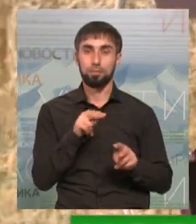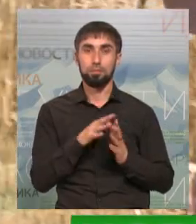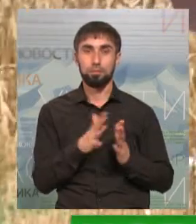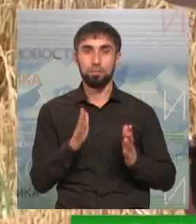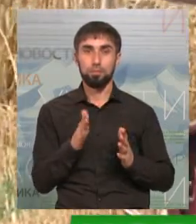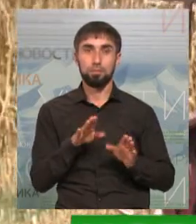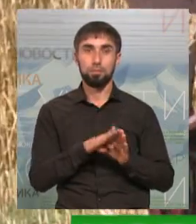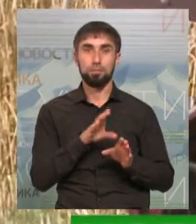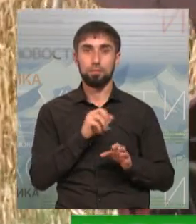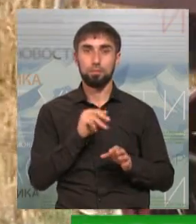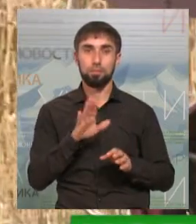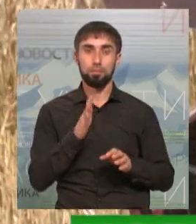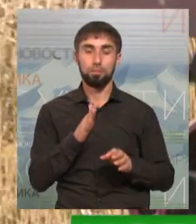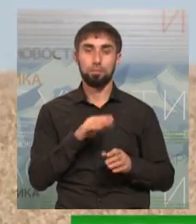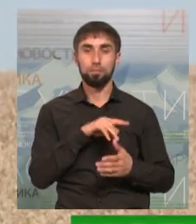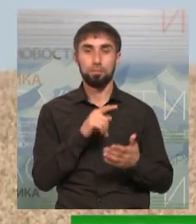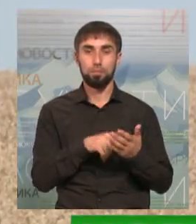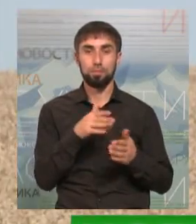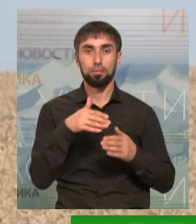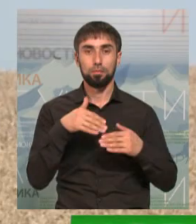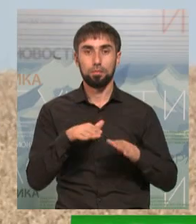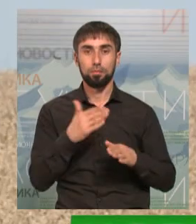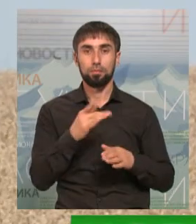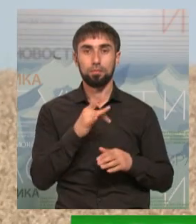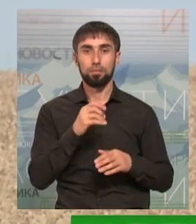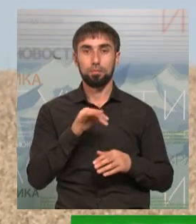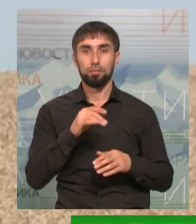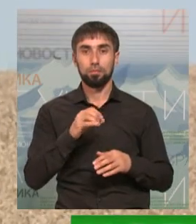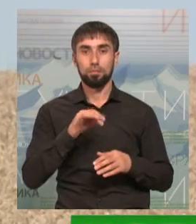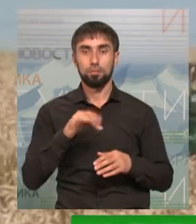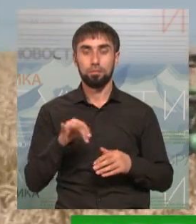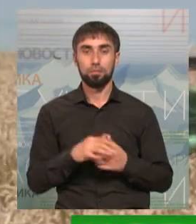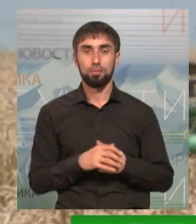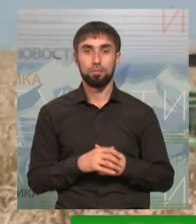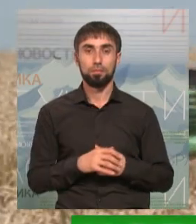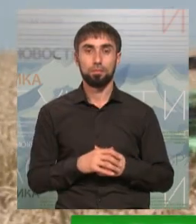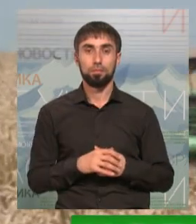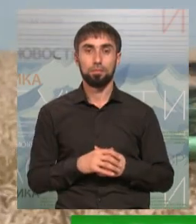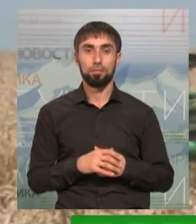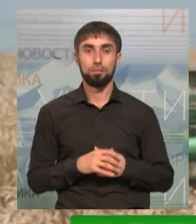Тем самым должен решиться вопрос их рентабельности. Муслим Ганиев, Ахмед Гандаров, Новости 24.